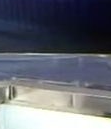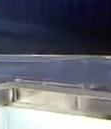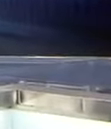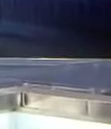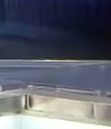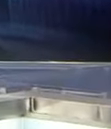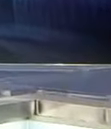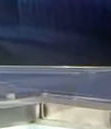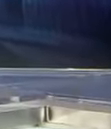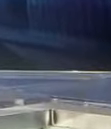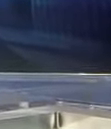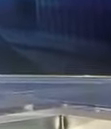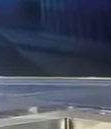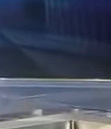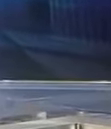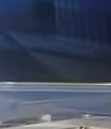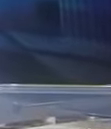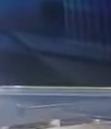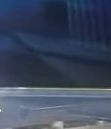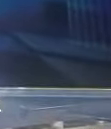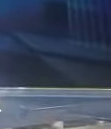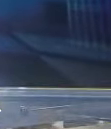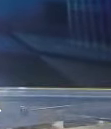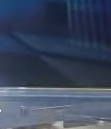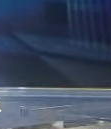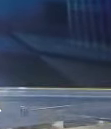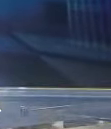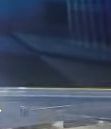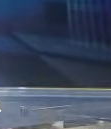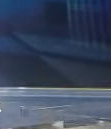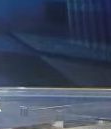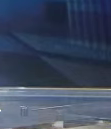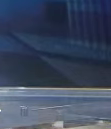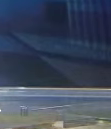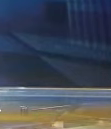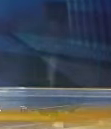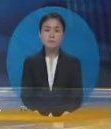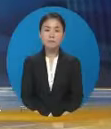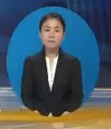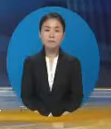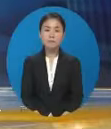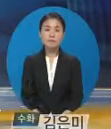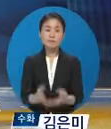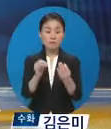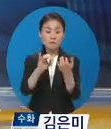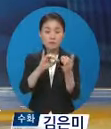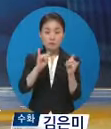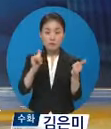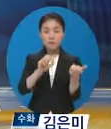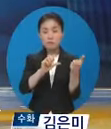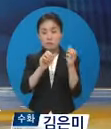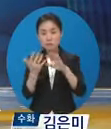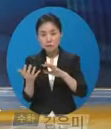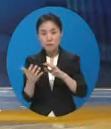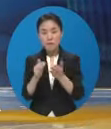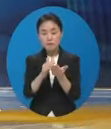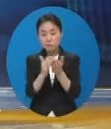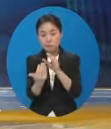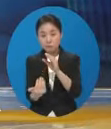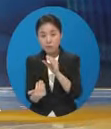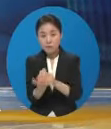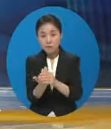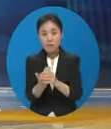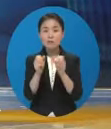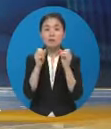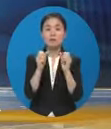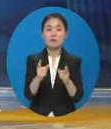시청자 여러분 안녕하십니까 수백명의 목숨을 앗아간 세월호 참사를 계기로 우리 사회에서 안전 문제와 더불어